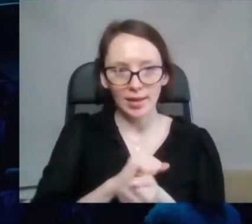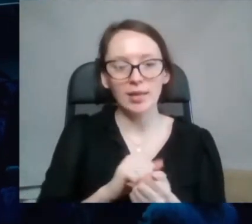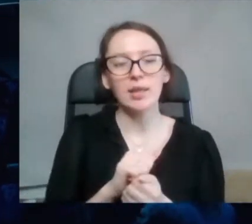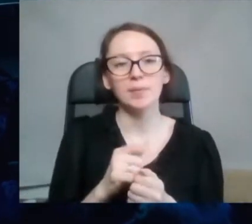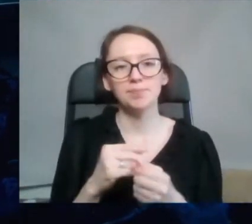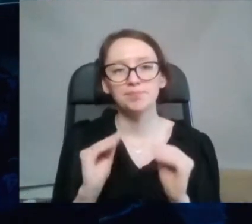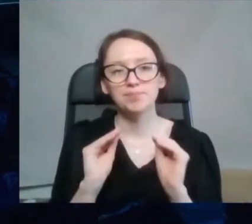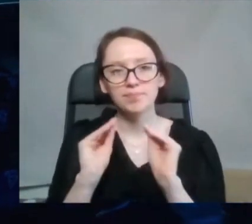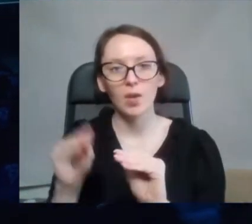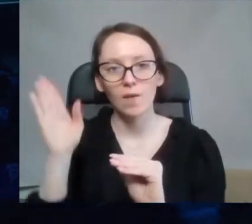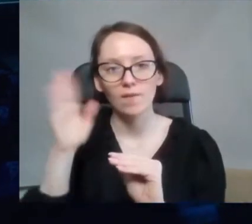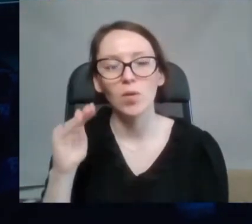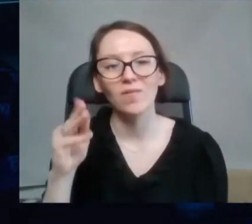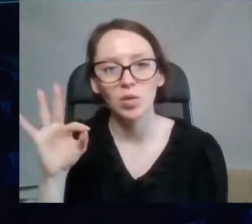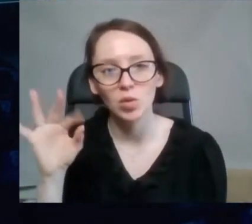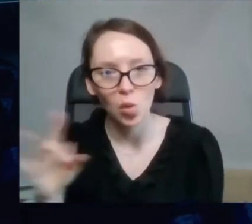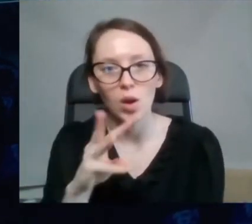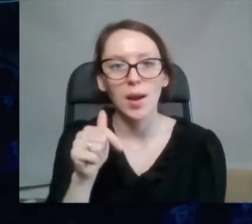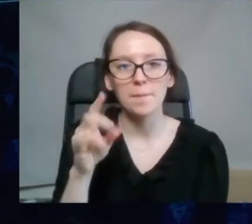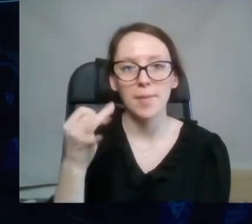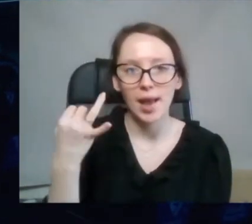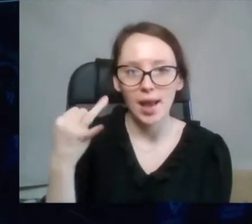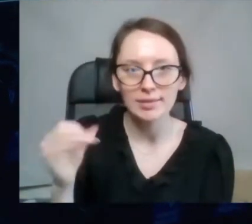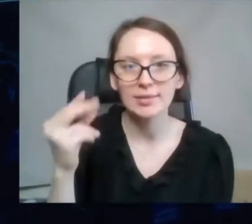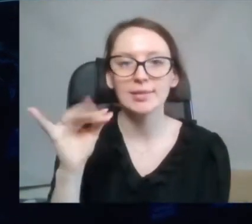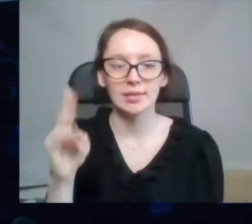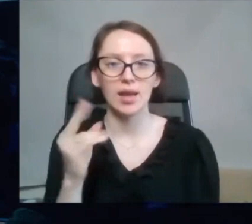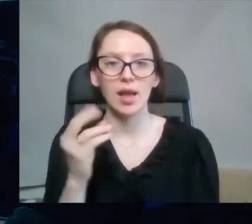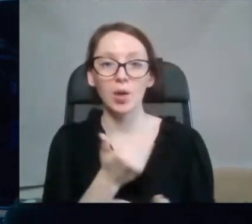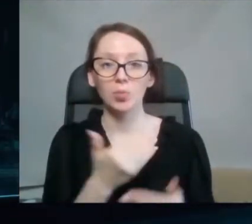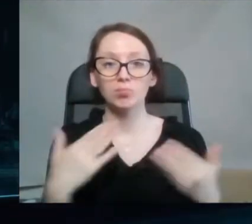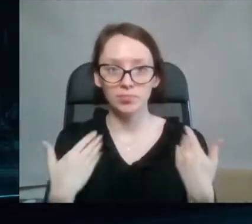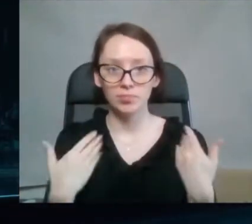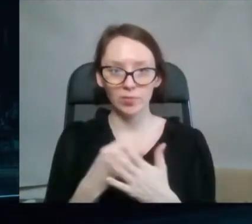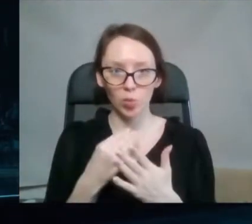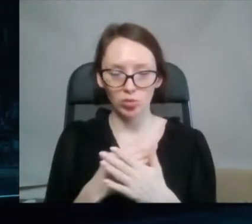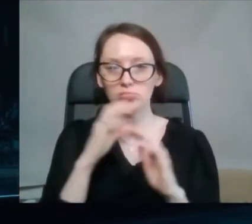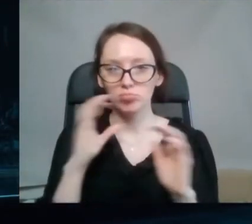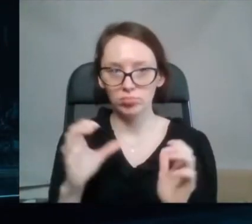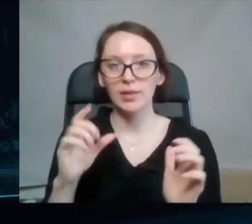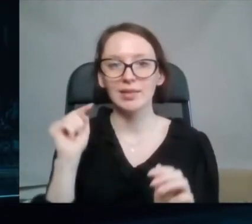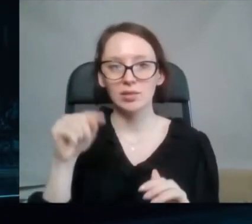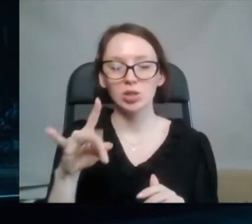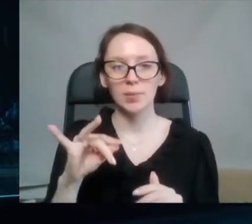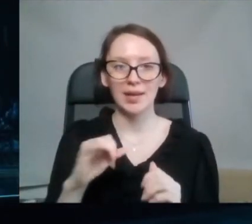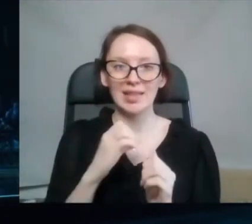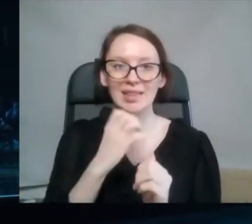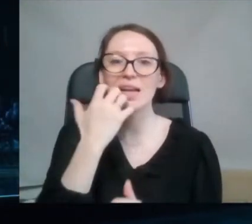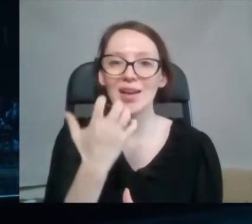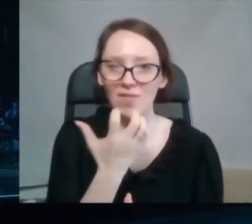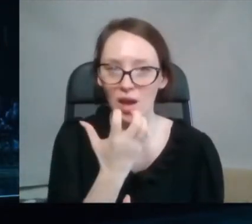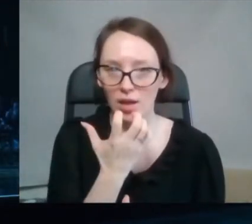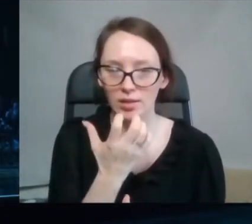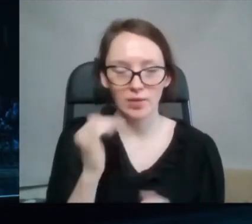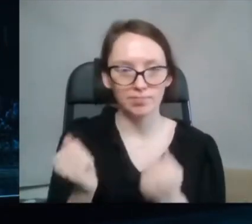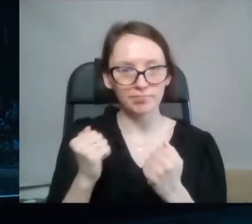магнием и цинком, а ее полезные свойства сохраняются даже при нагревании. Вода укрепляет иммунитет, улучшает сон и